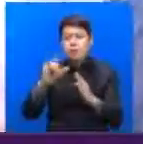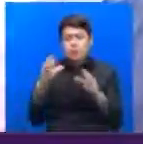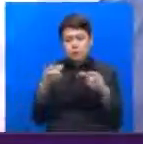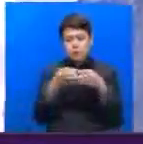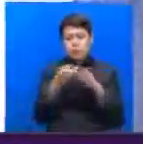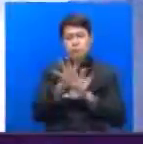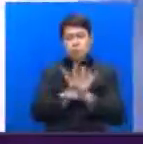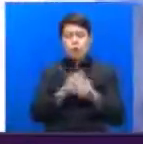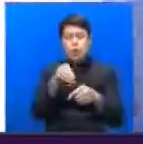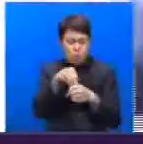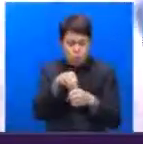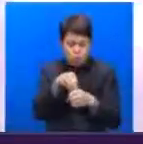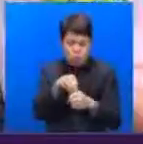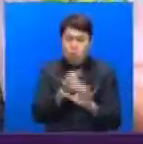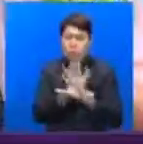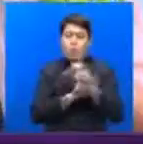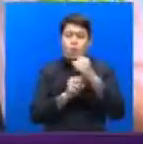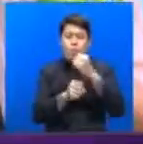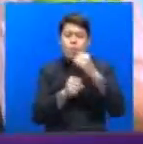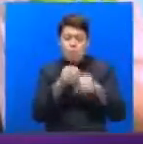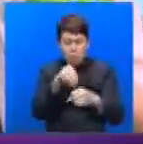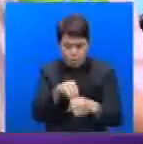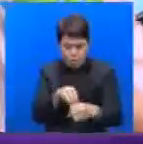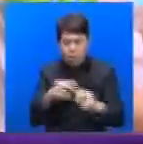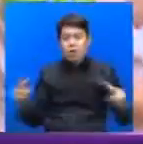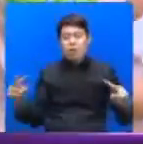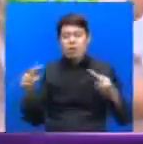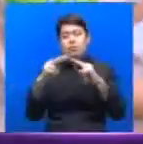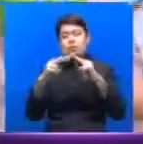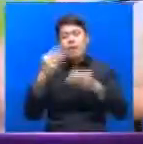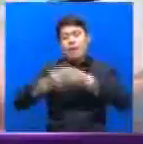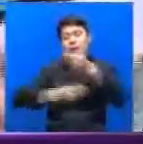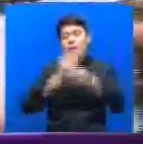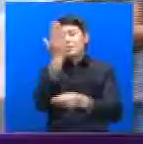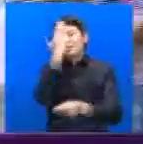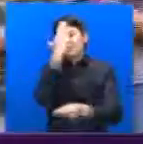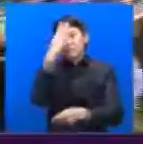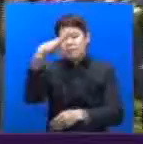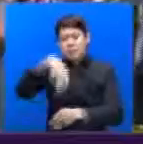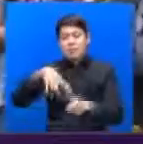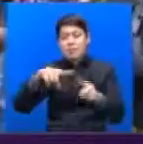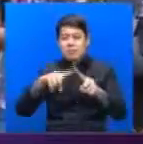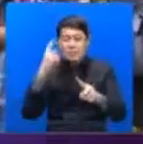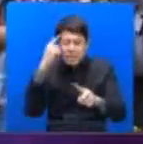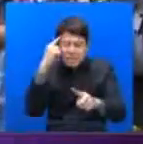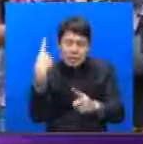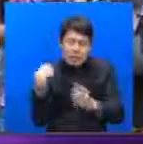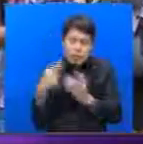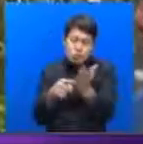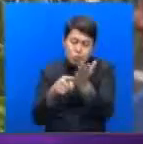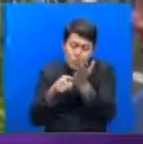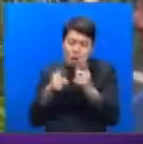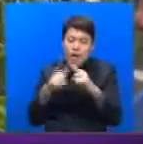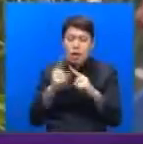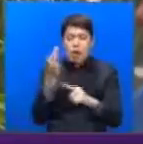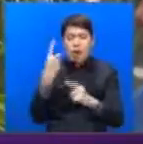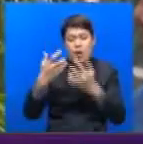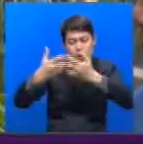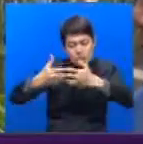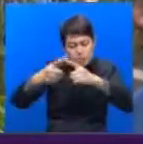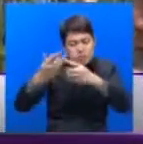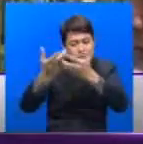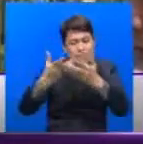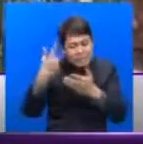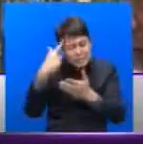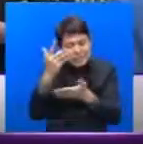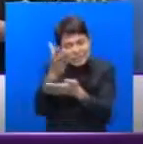ชาวนาจึงปักหลักชุมนุมอยู่ที่หน้ากระทรวงพาณิชย์ต่อไปส่วนข้อเสนอที่จะให้โรงสรีรับจำนำใบประทวนโดยจ่ายเงินให้